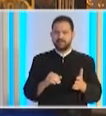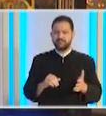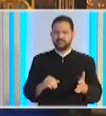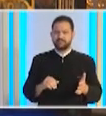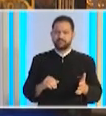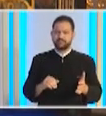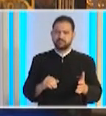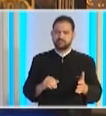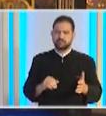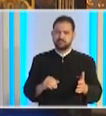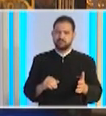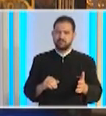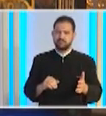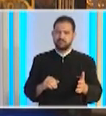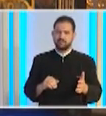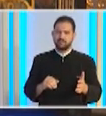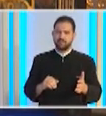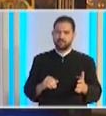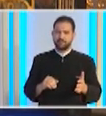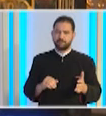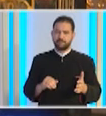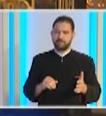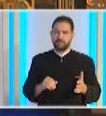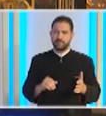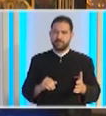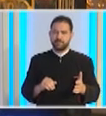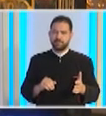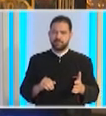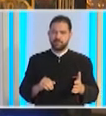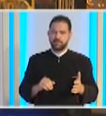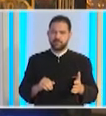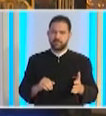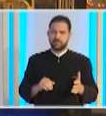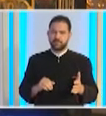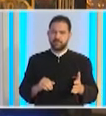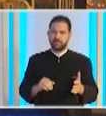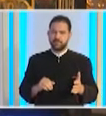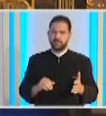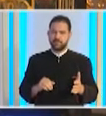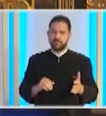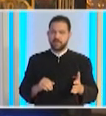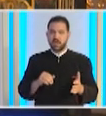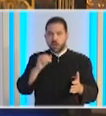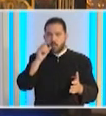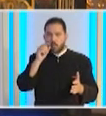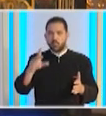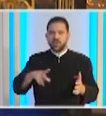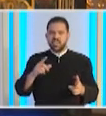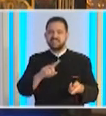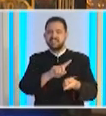premiza procesului de desăvârșire, de noire a omului este aserțiunea că firea omului este